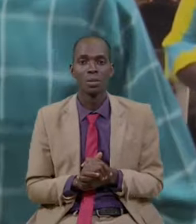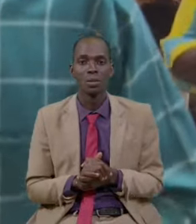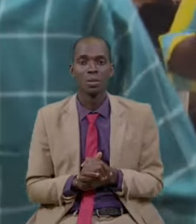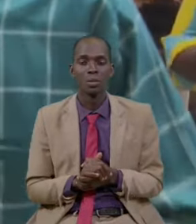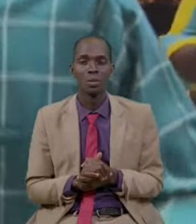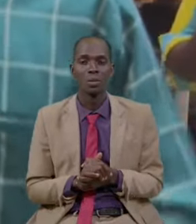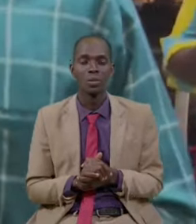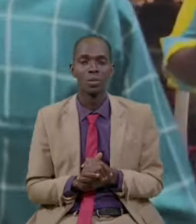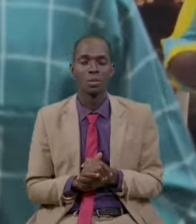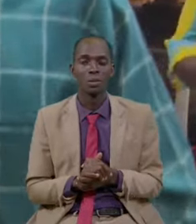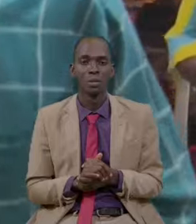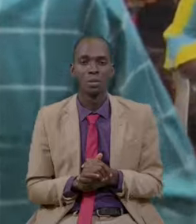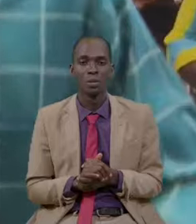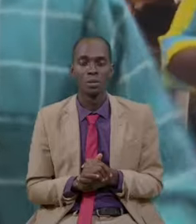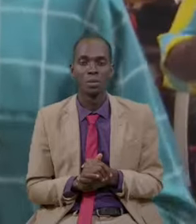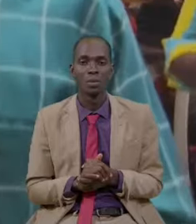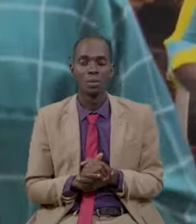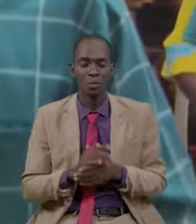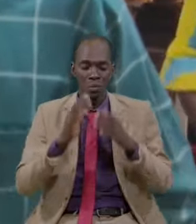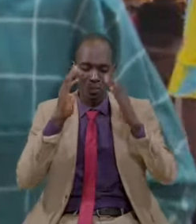par la communion charnelle. Concentre.